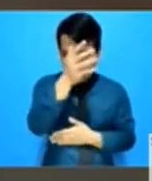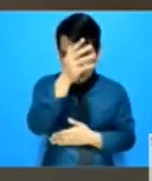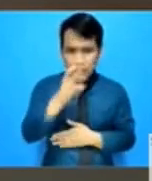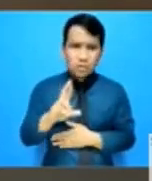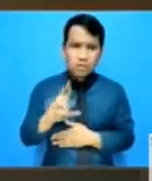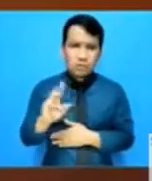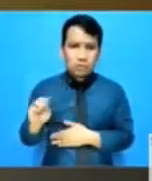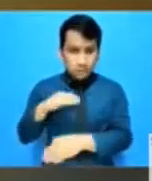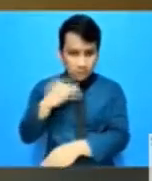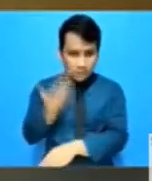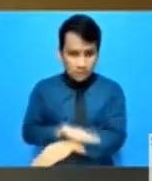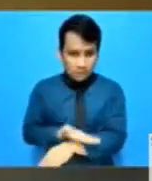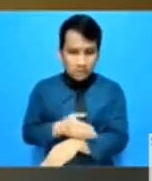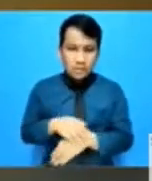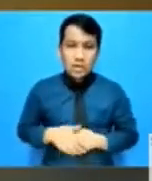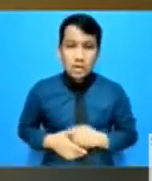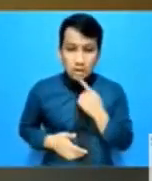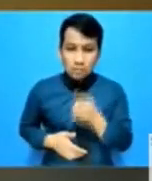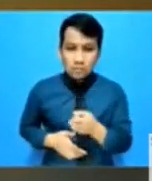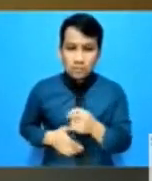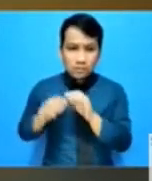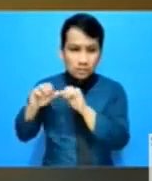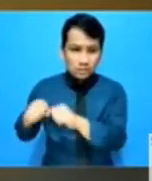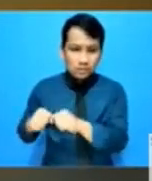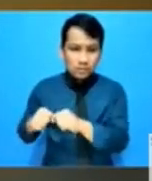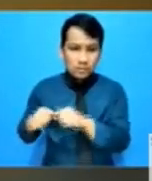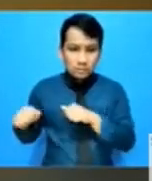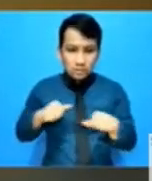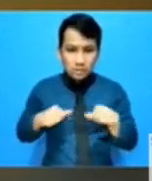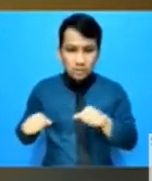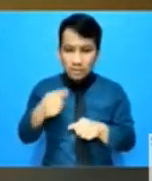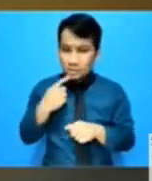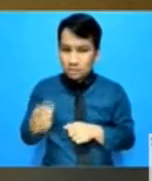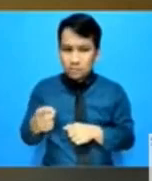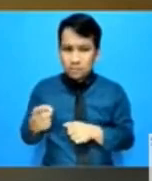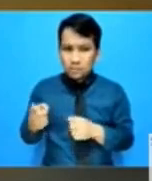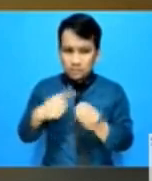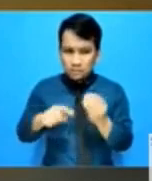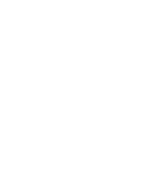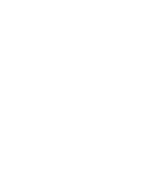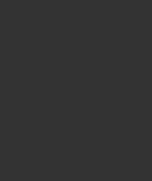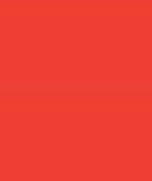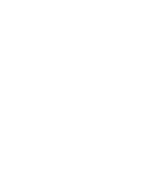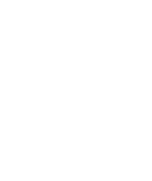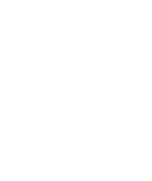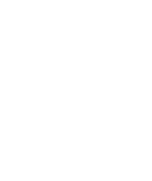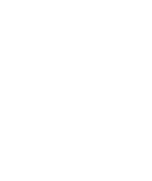anak para masiguro na maging maayos ang kanilang kalagayan.